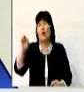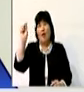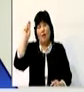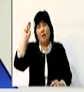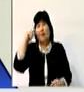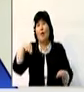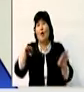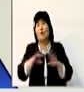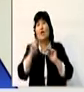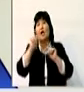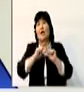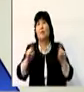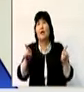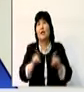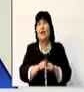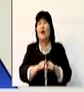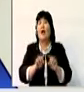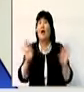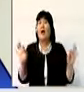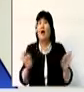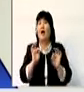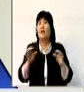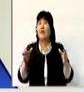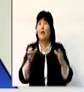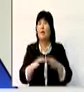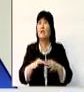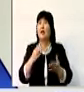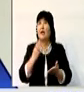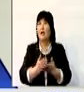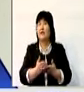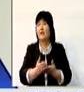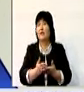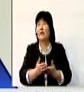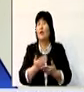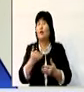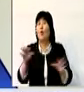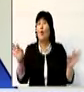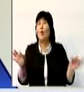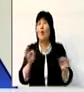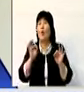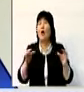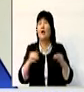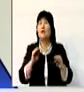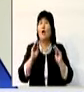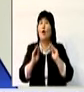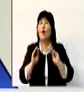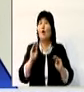ұштастыруда мектепте фольклорлық ансамбль құрды, оркестр құрды, фольклорлық оркестр. Сол оркестрді құрастыру